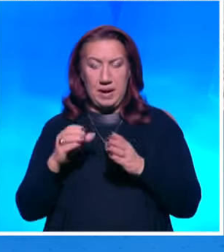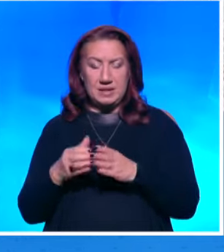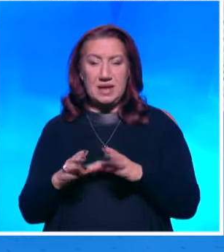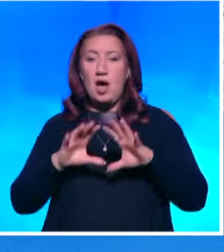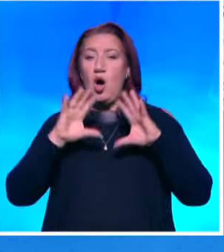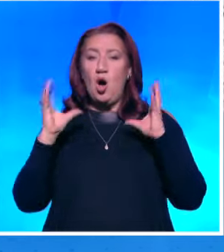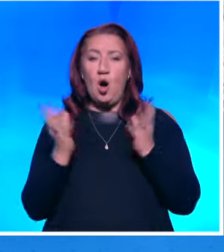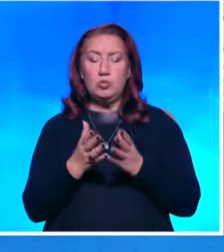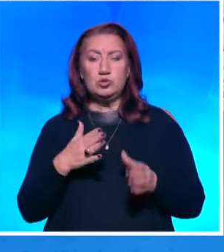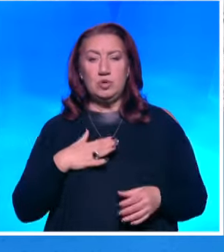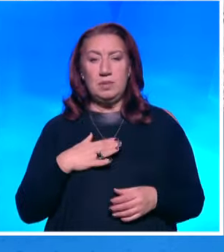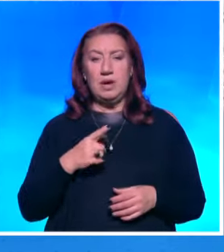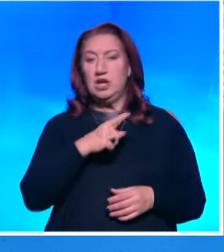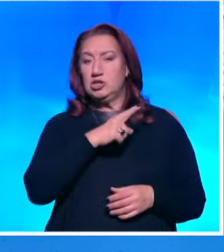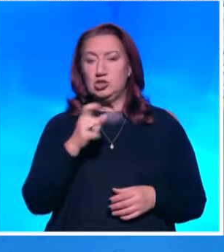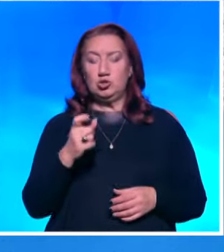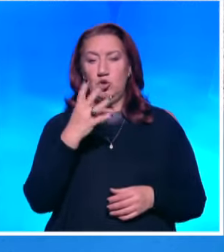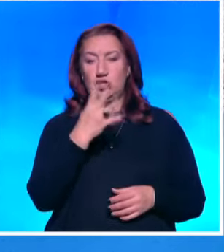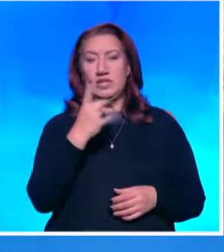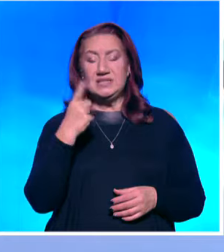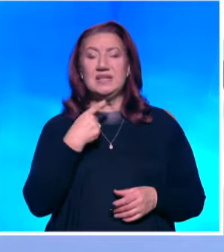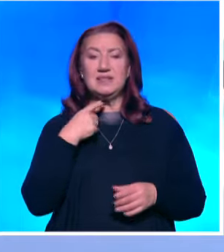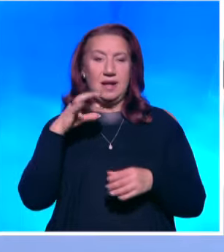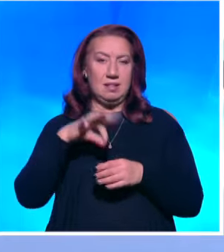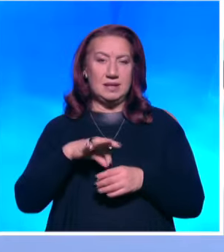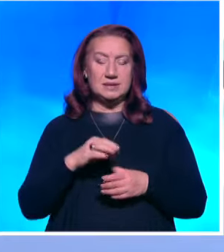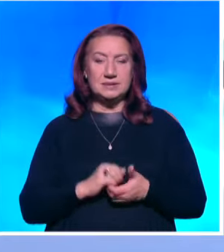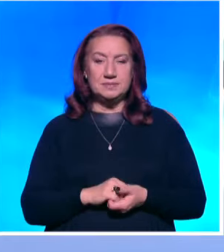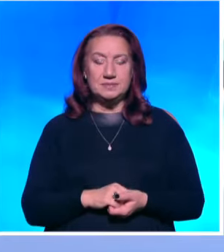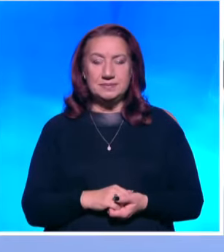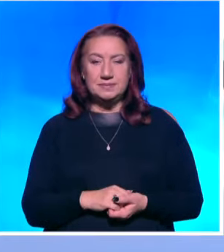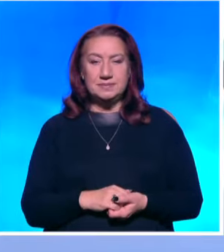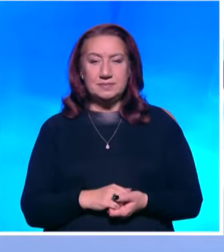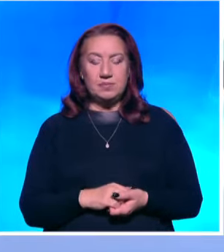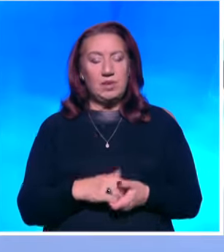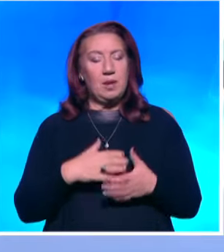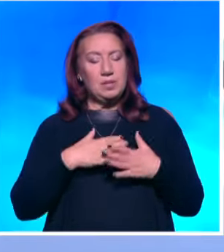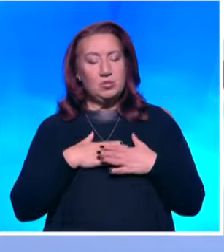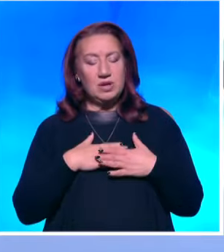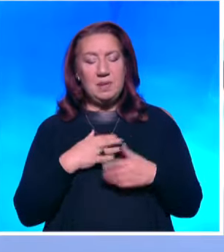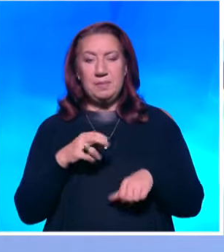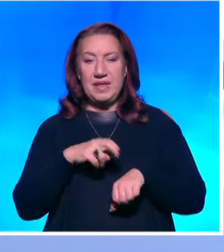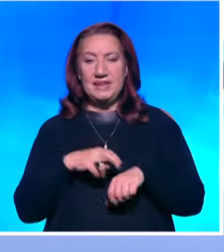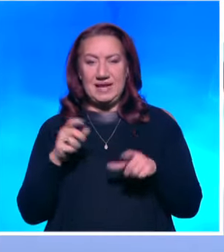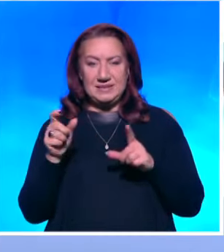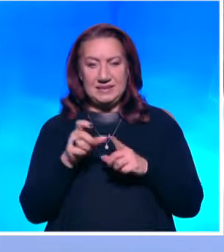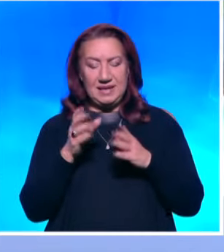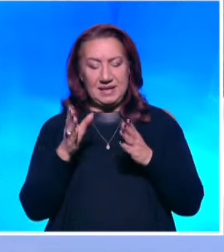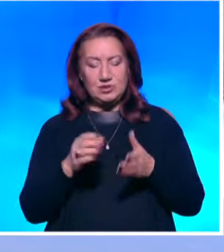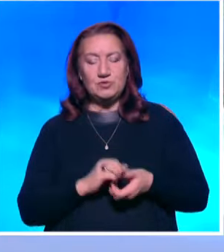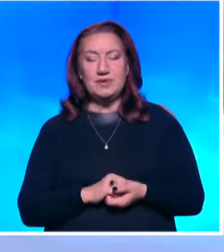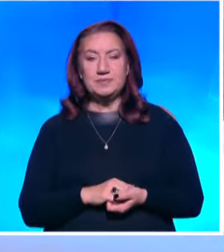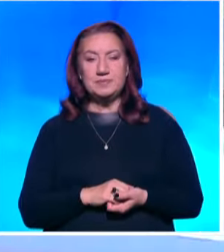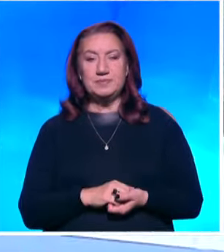общо имат 141 гласа благодаря десислава ризова за политическите совалки в търсене на редовна